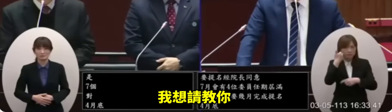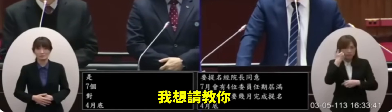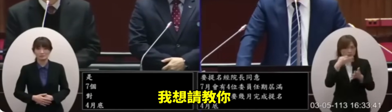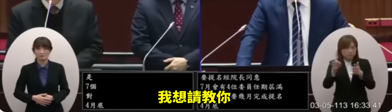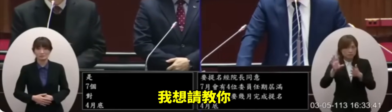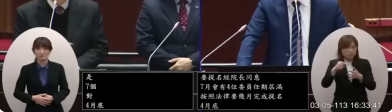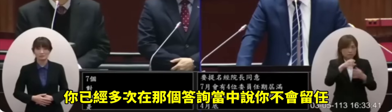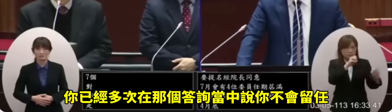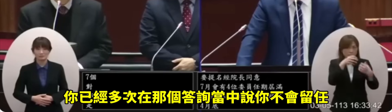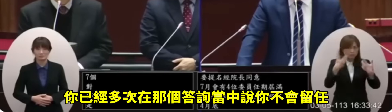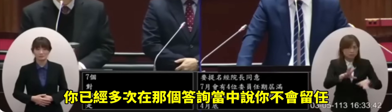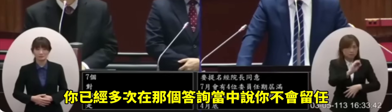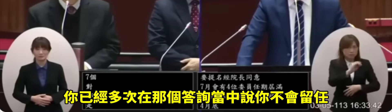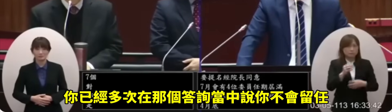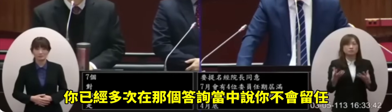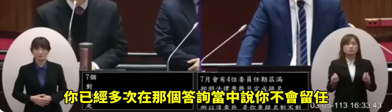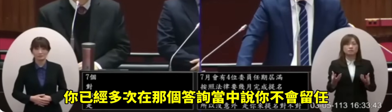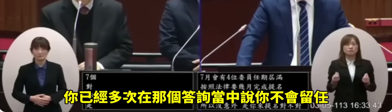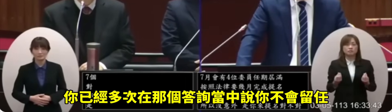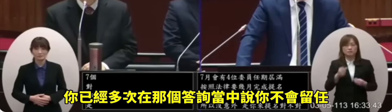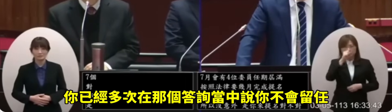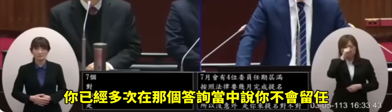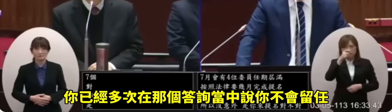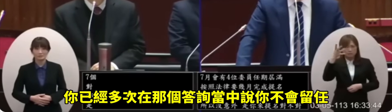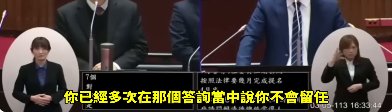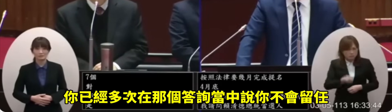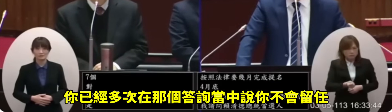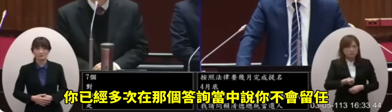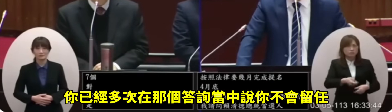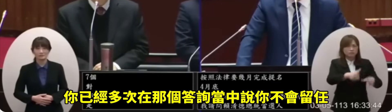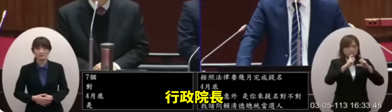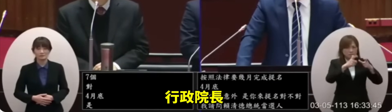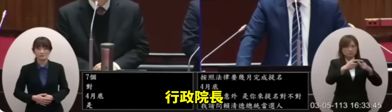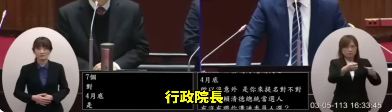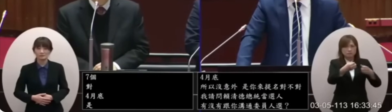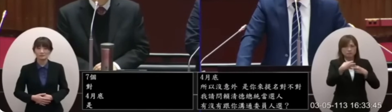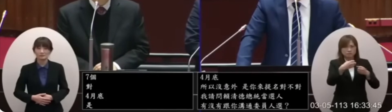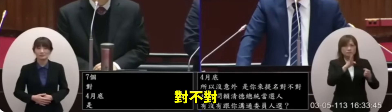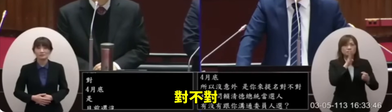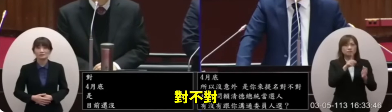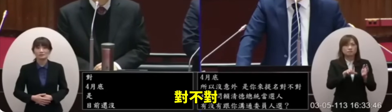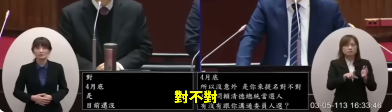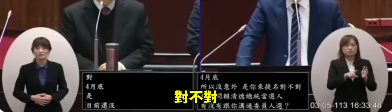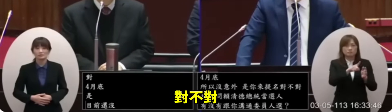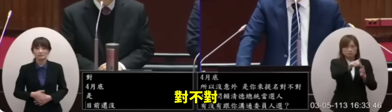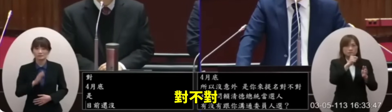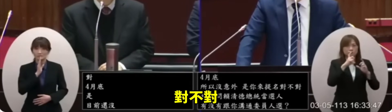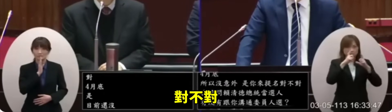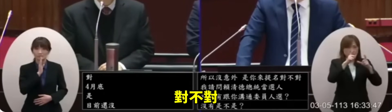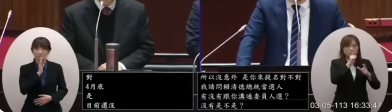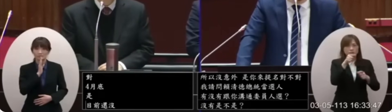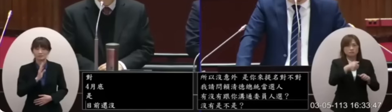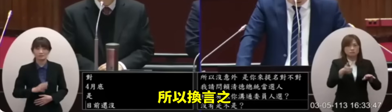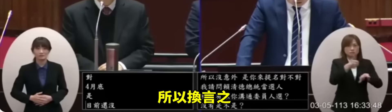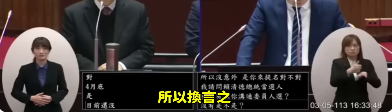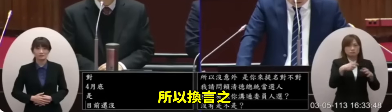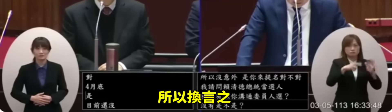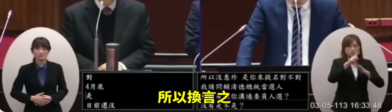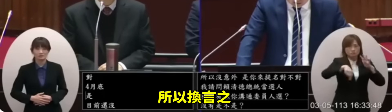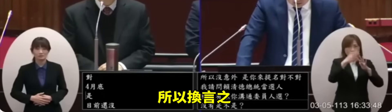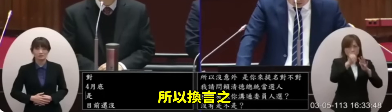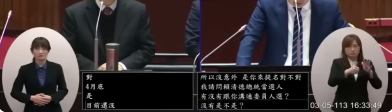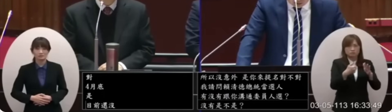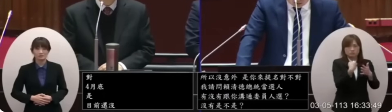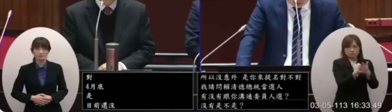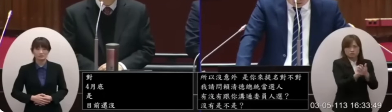我想请教您啊，你已经多次在那个答询当中说你不会留任行政院长嘛，对不对？ 是。 好，所以换